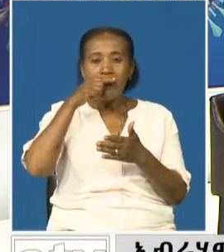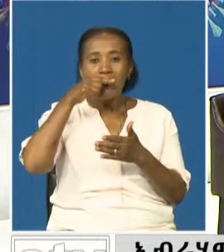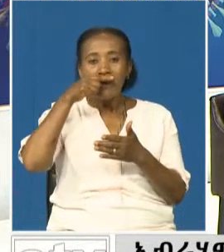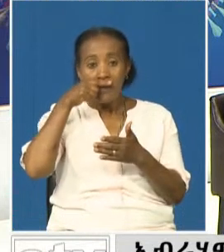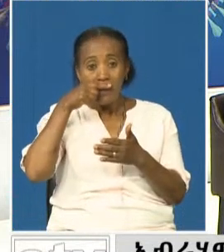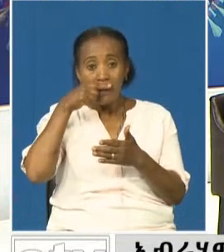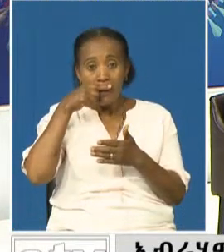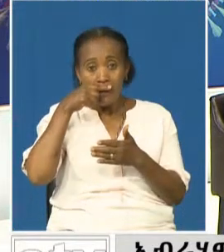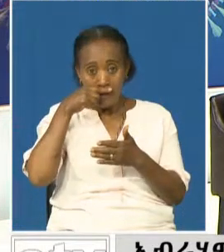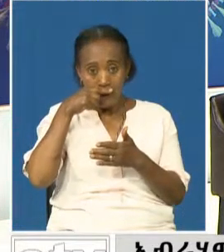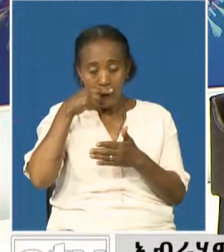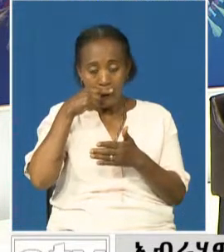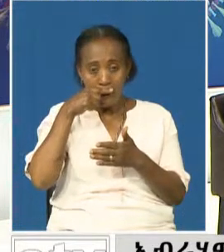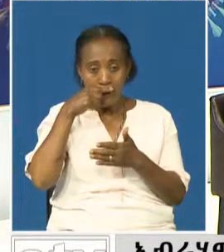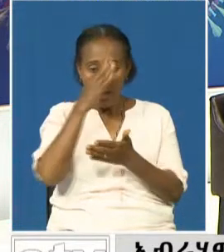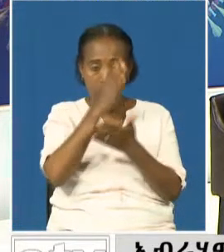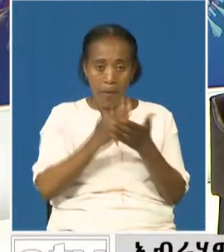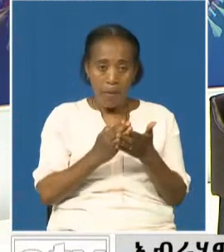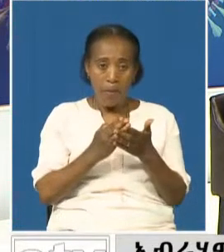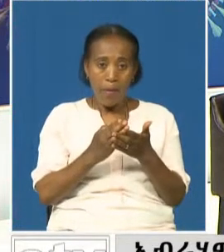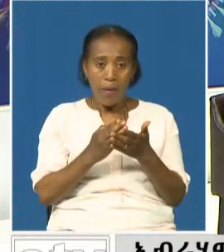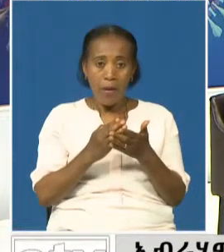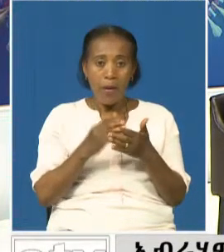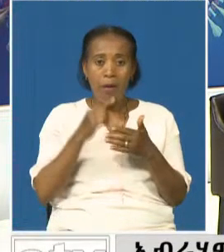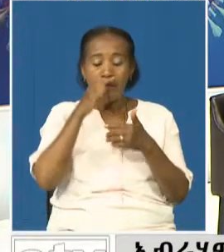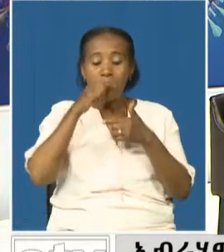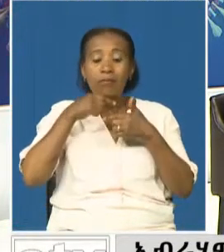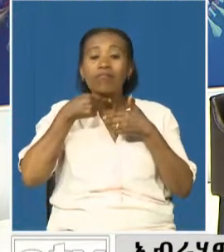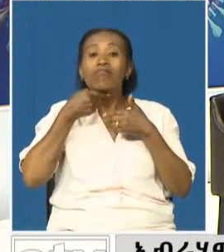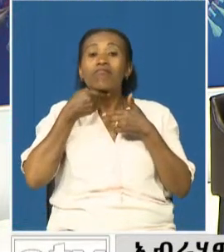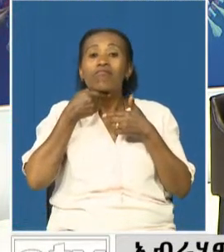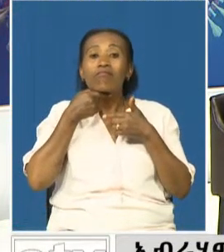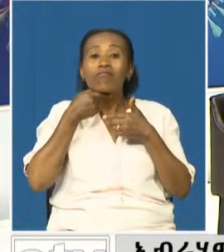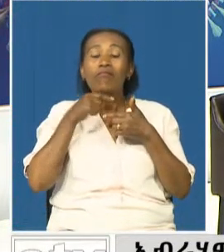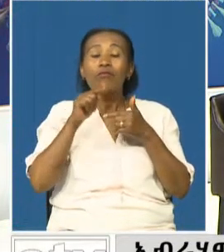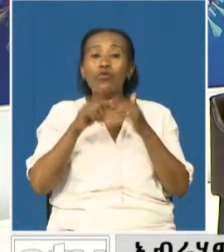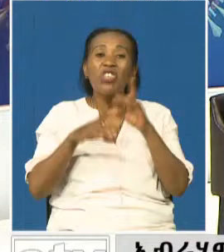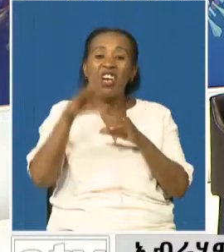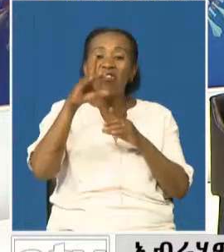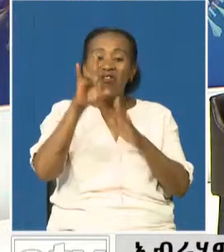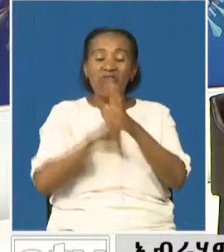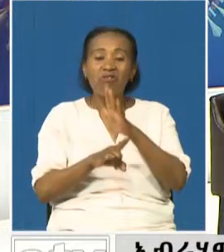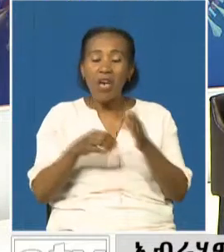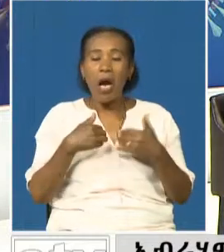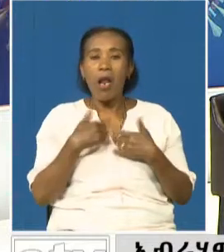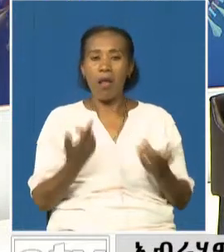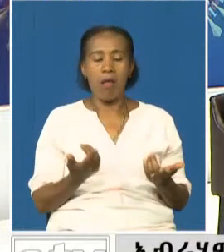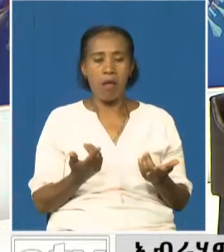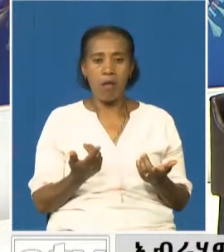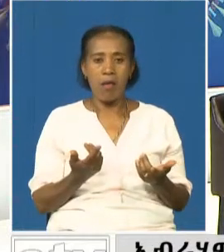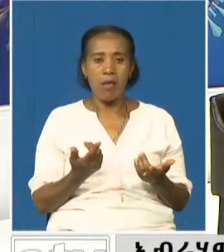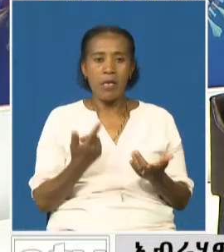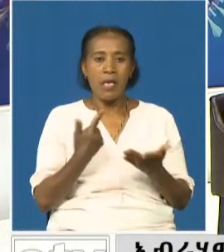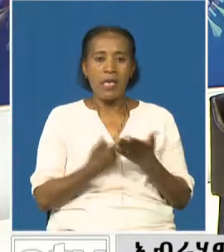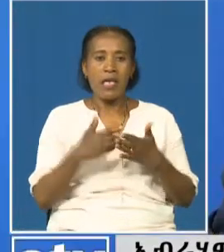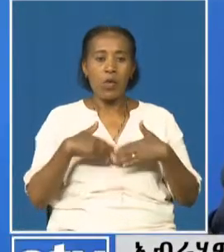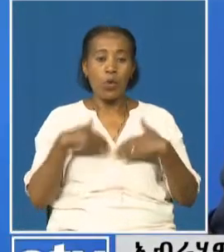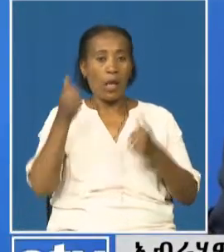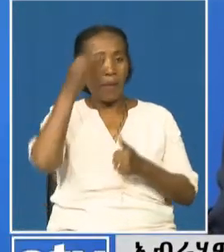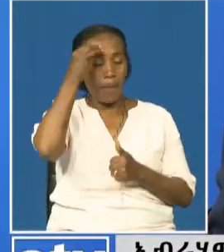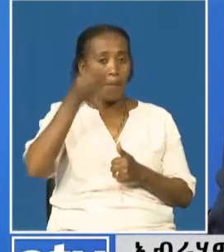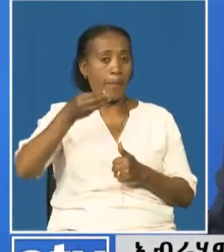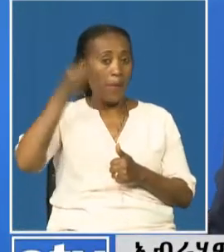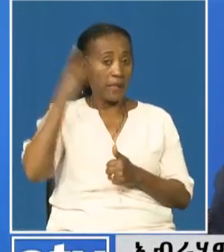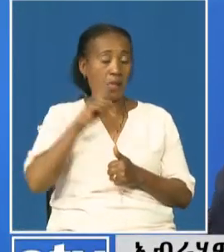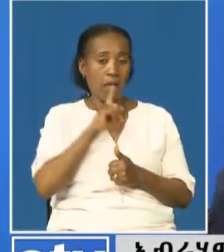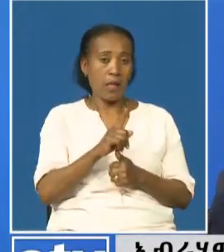አድርጎ ግማሹ ካንገቱ አውርዶ ታገኛል መርሶ ከፍና ዝቅ ያደርጋል። ይሄ ለወጣቱ የሚያዘናጋና